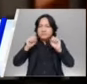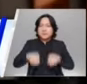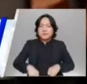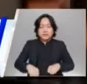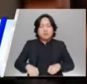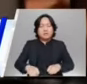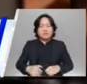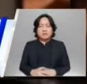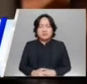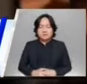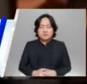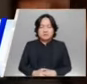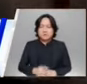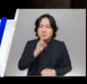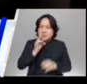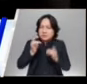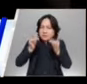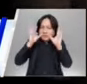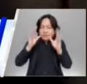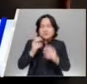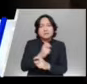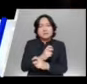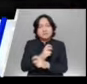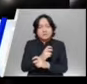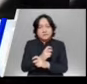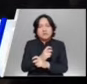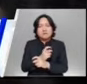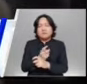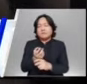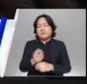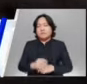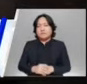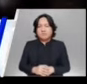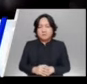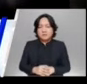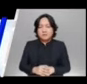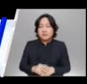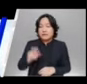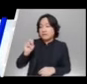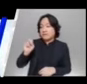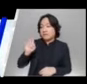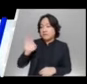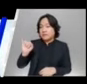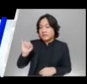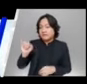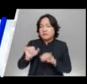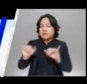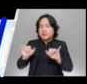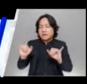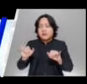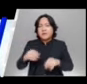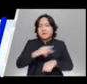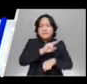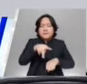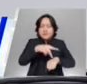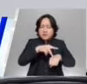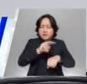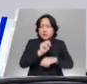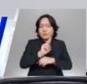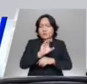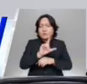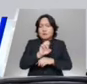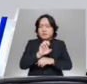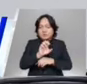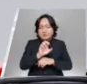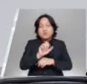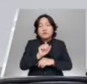delikado ang kemikal, naka-protective suit ang mga kawani ng NBI at Philippine Nuclear Research Institute na sumabak sa operasyon. Since it